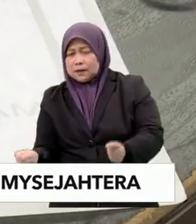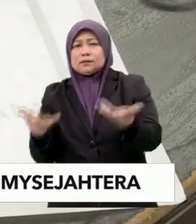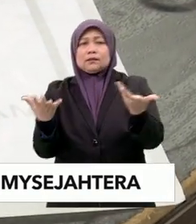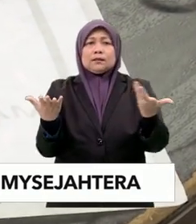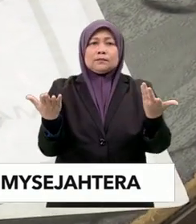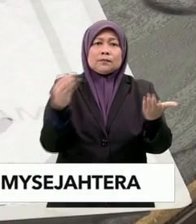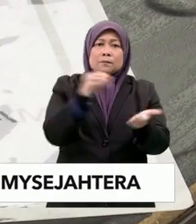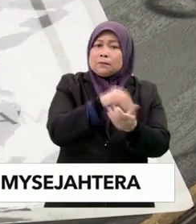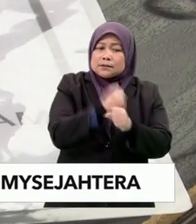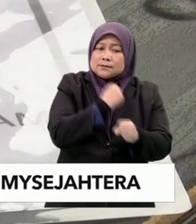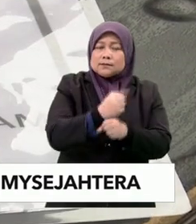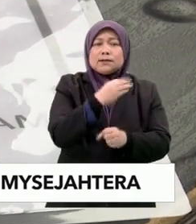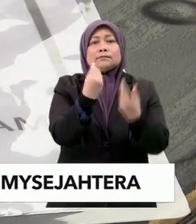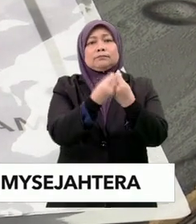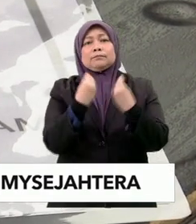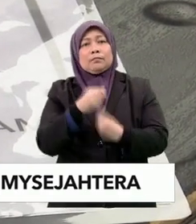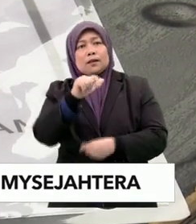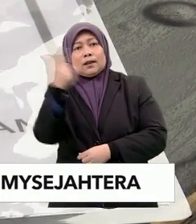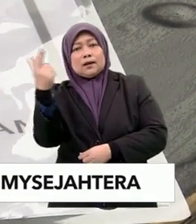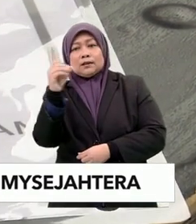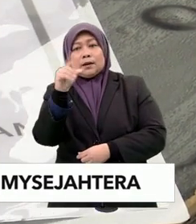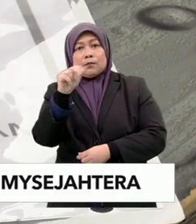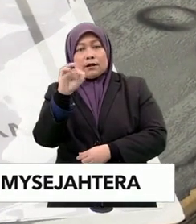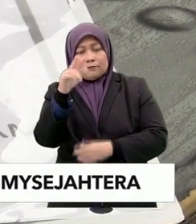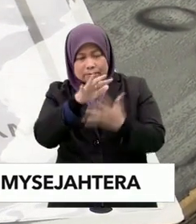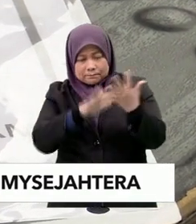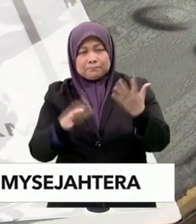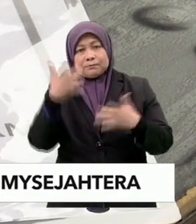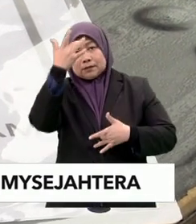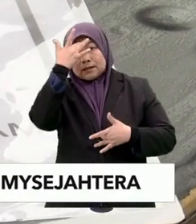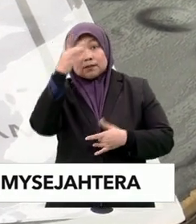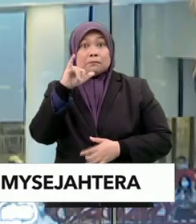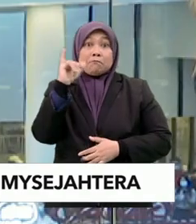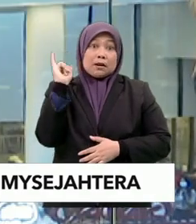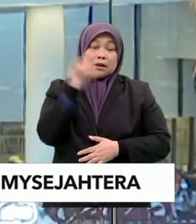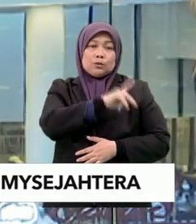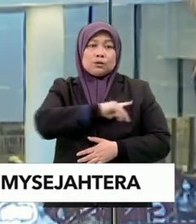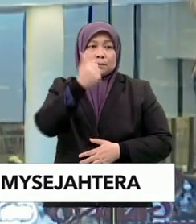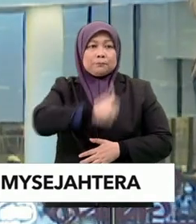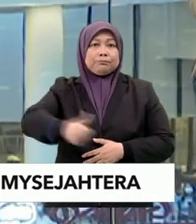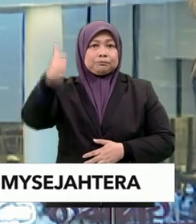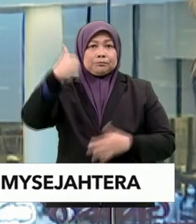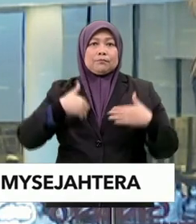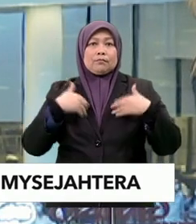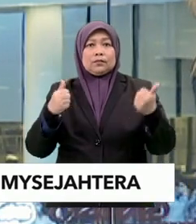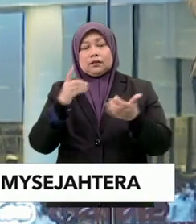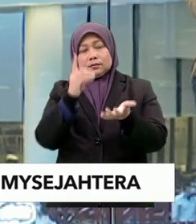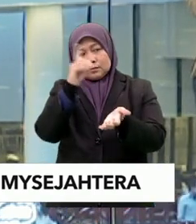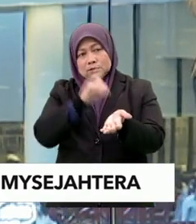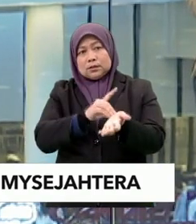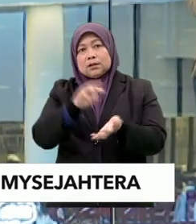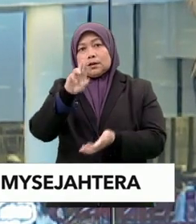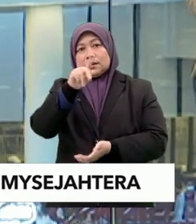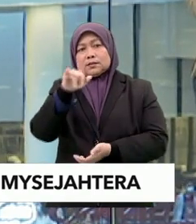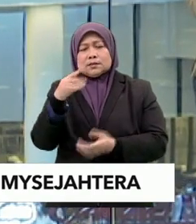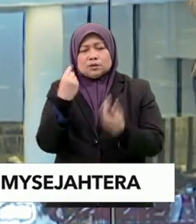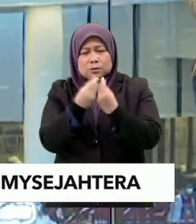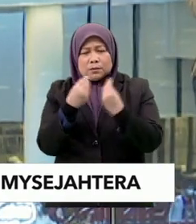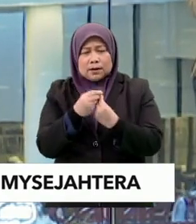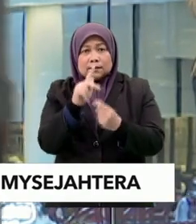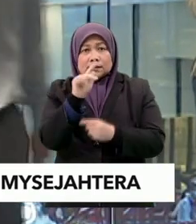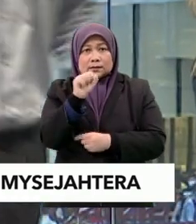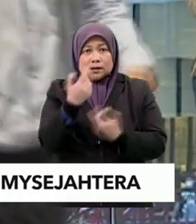tempat kerja dan juga data lain demografik pesakit semalam ketua pengarah kesihatan Datuk Dr rzi Abu Hassan memaklumkan jumlah kes